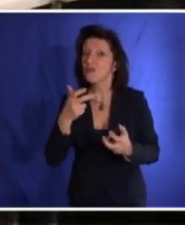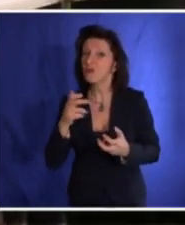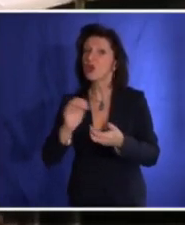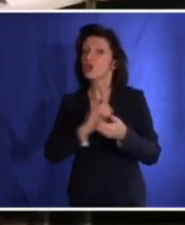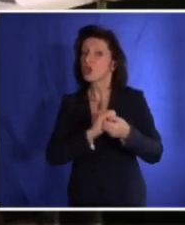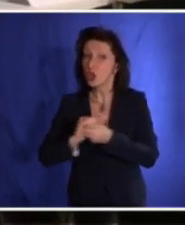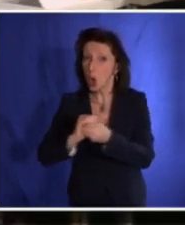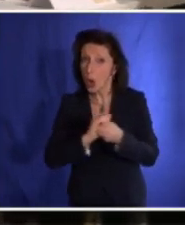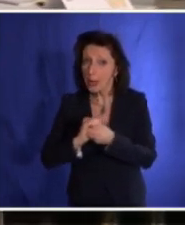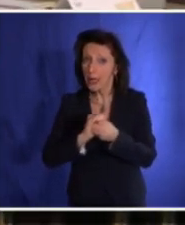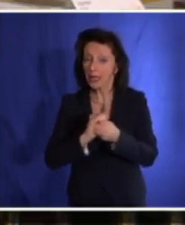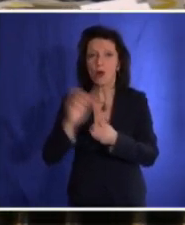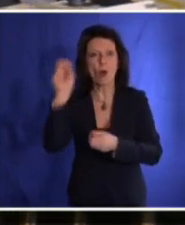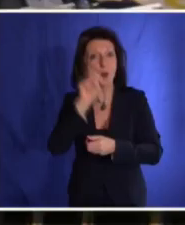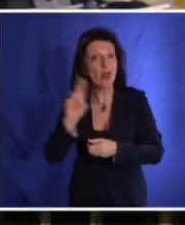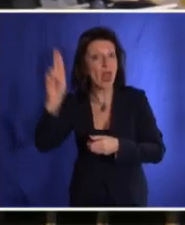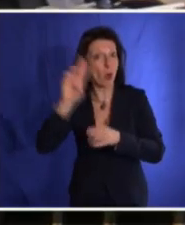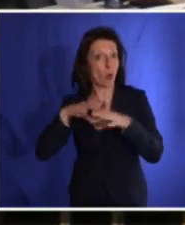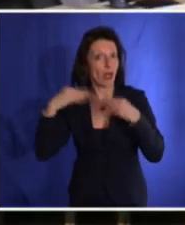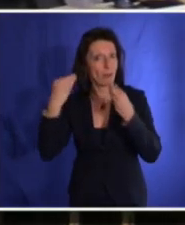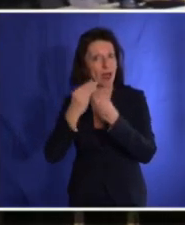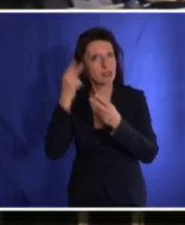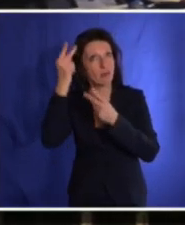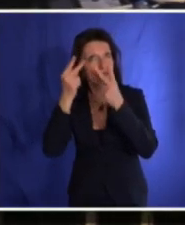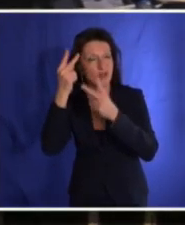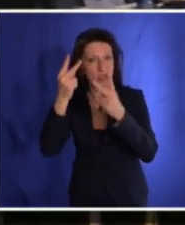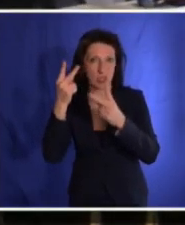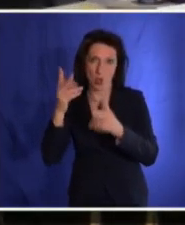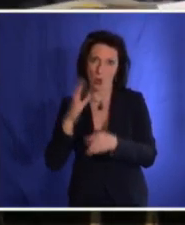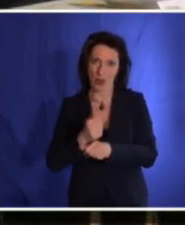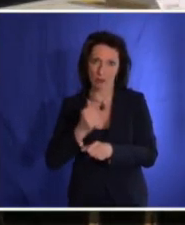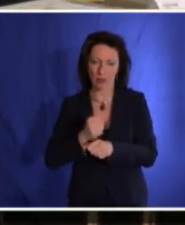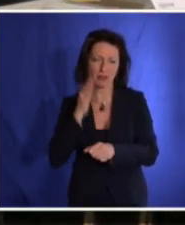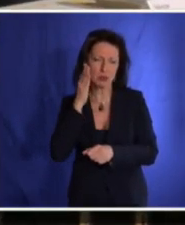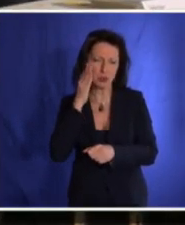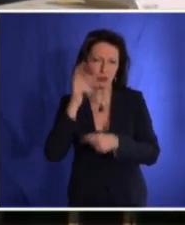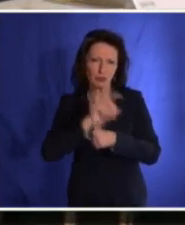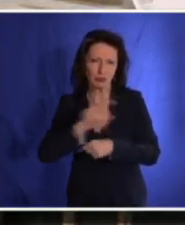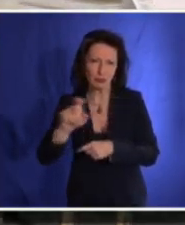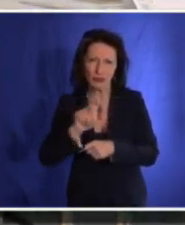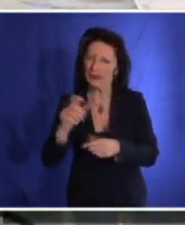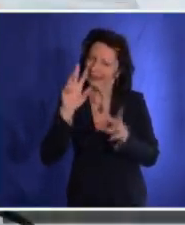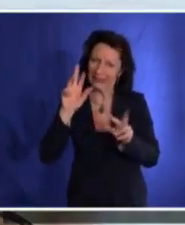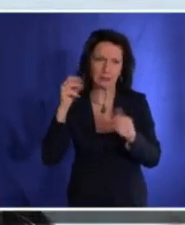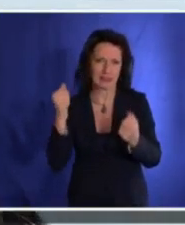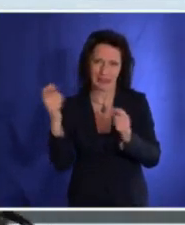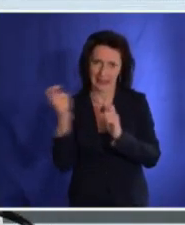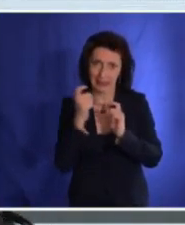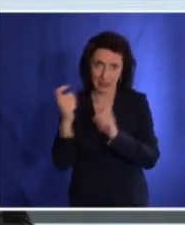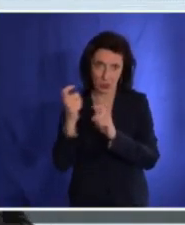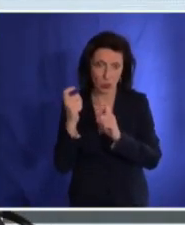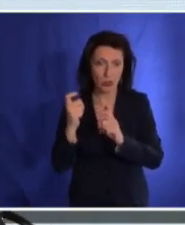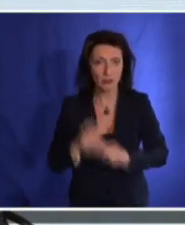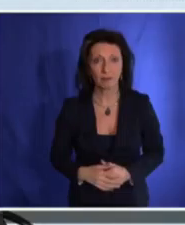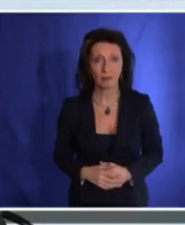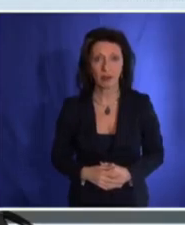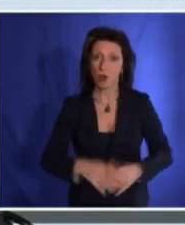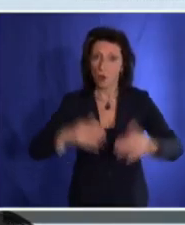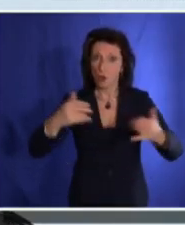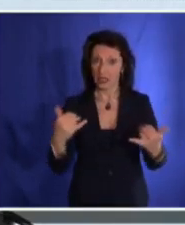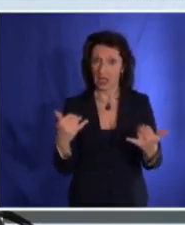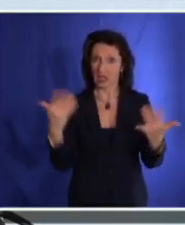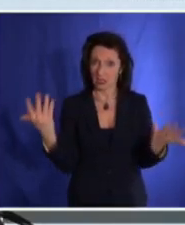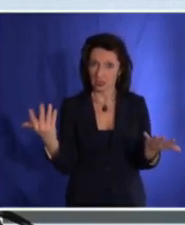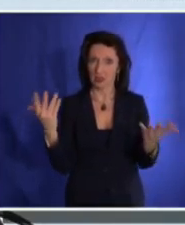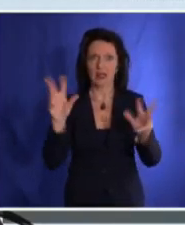Mission auch im Rahmen der EU entwickeln. Das werden wir in den nächsten Wochen ja intensiv diskutieren. Und damit auch zu dem, was uns jetzt prägt,